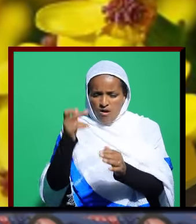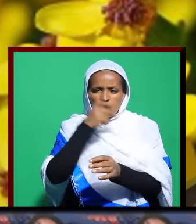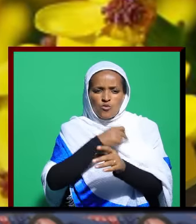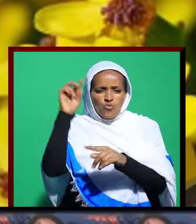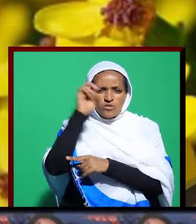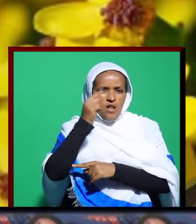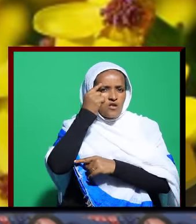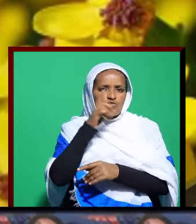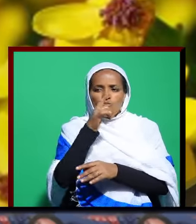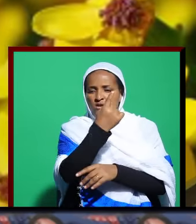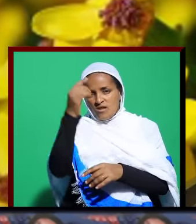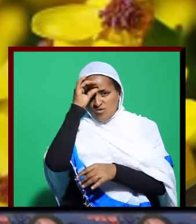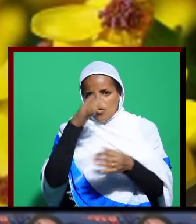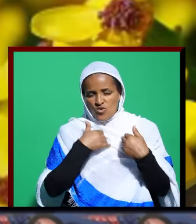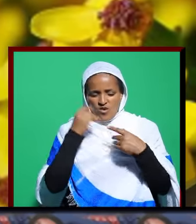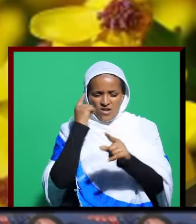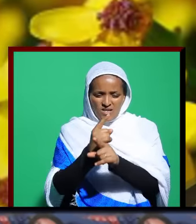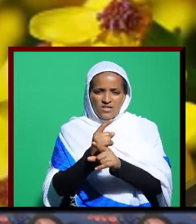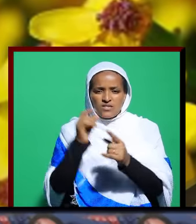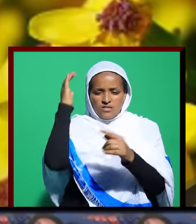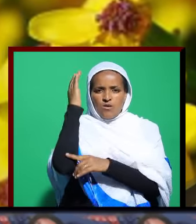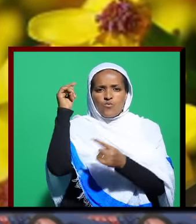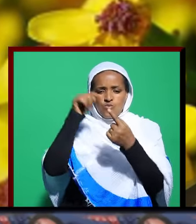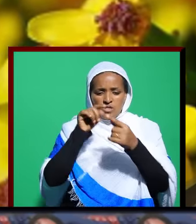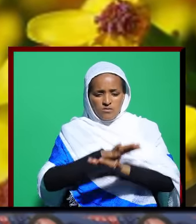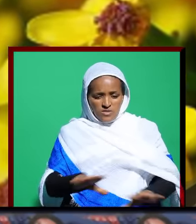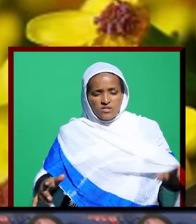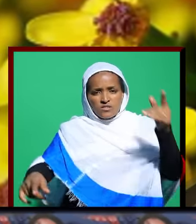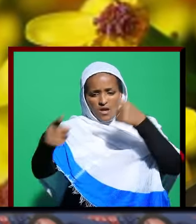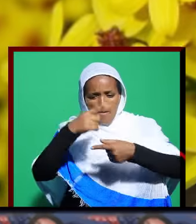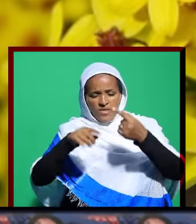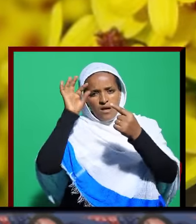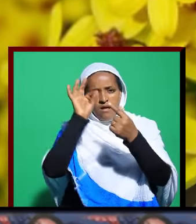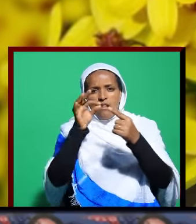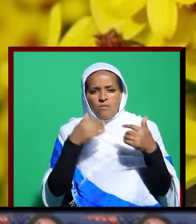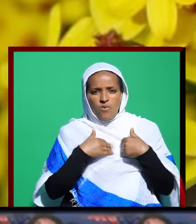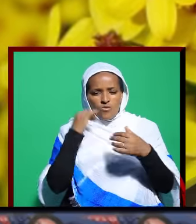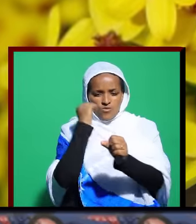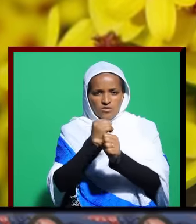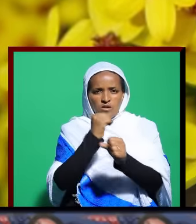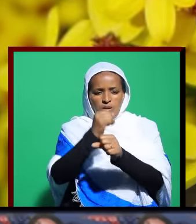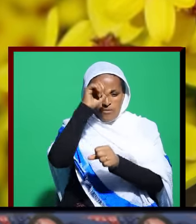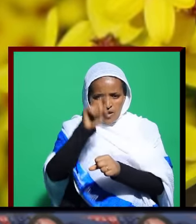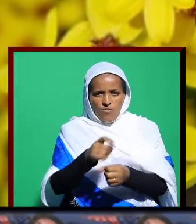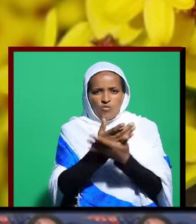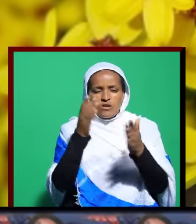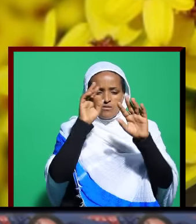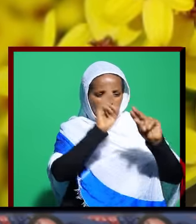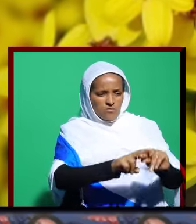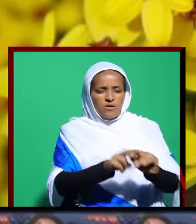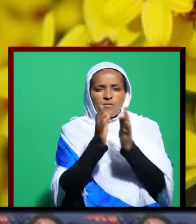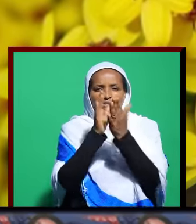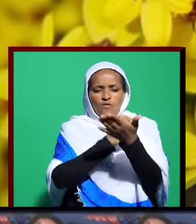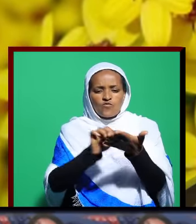ትኩረት አድርገው የደሞዝ ቀን የማያስቡ አሉ። ልክ እንደዚህ ነው። እኛ እግዚአብሔር ወደዚህ ምድር ሲያመጣን ዓላማ አለው። ልንሰራው የሚገባውን ነገር